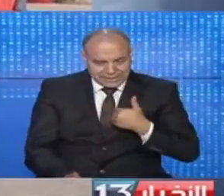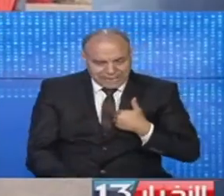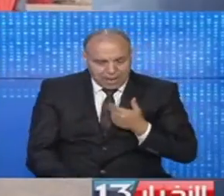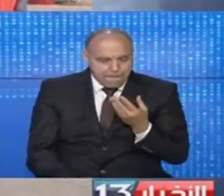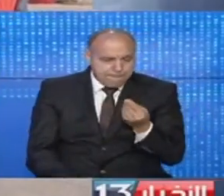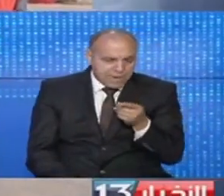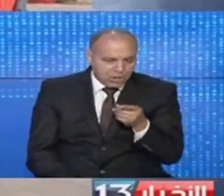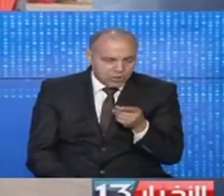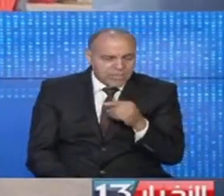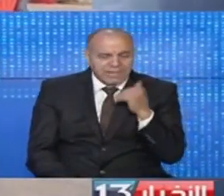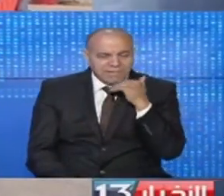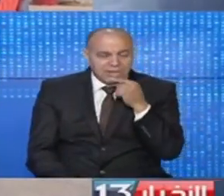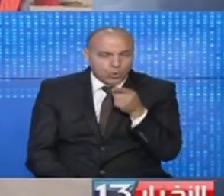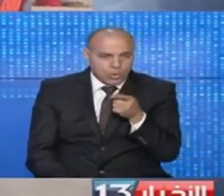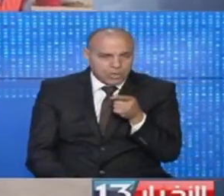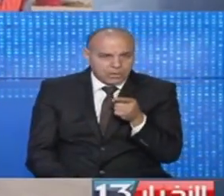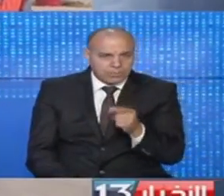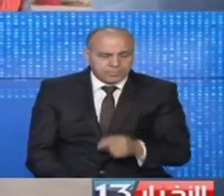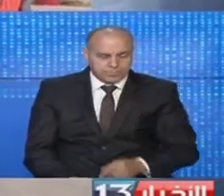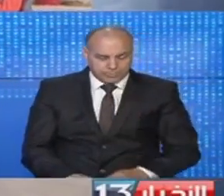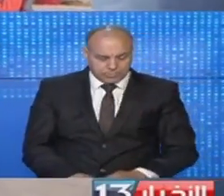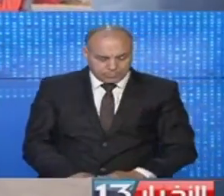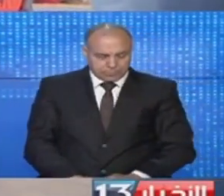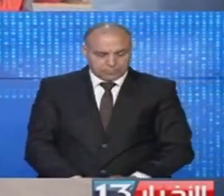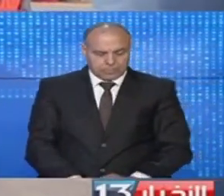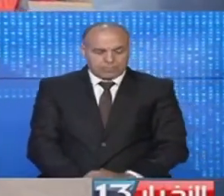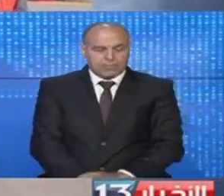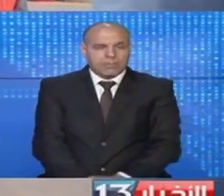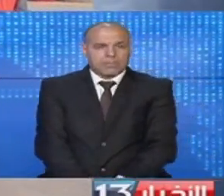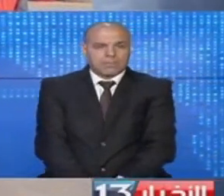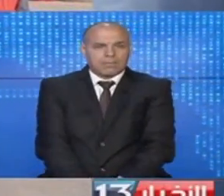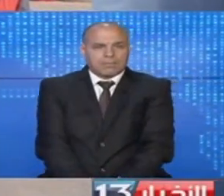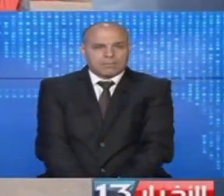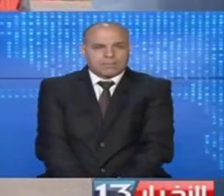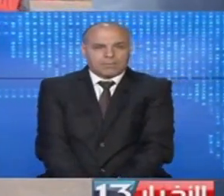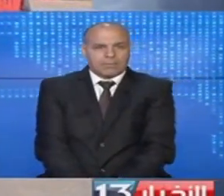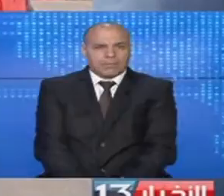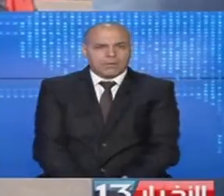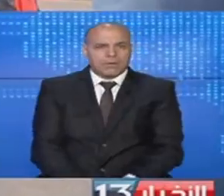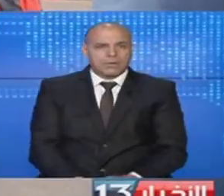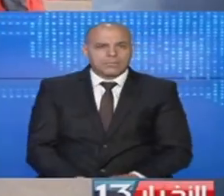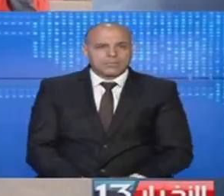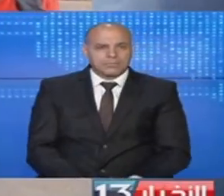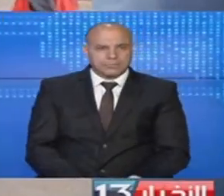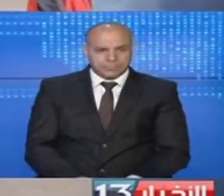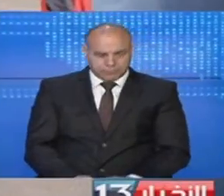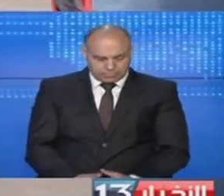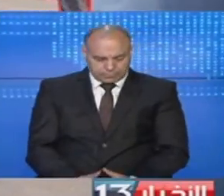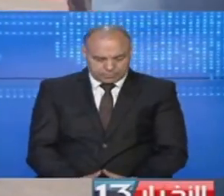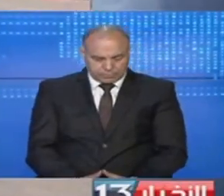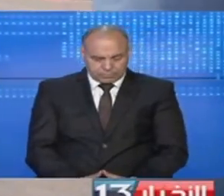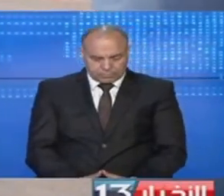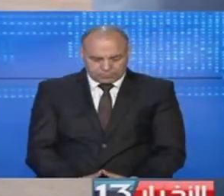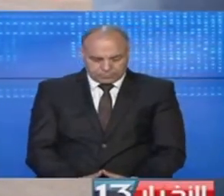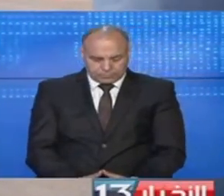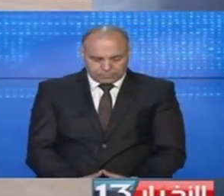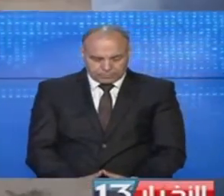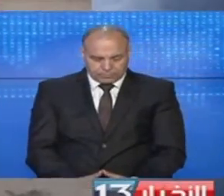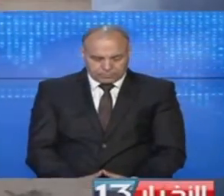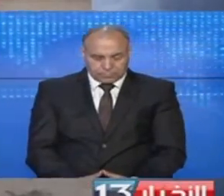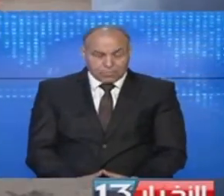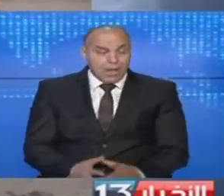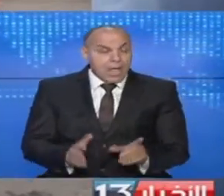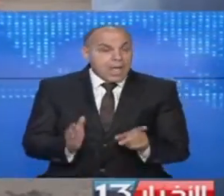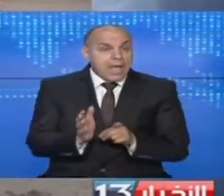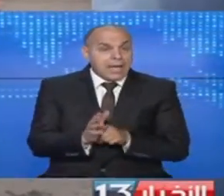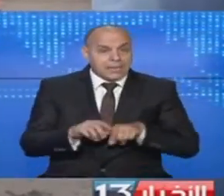المكثفة والاستعجالية. D'améliorer le système médical, surtout le service de soins intensifs et d'urgence.